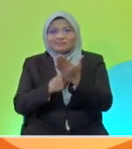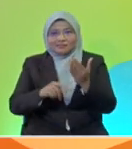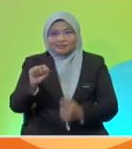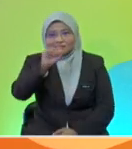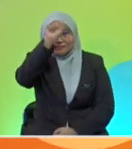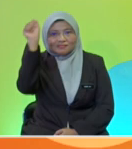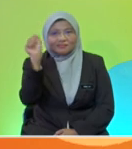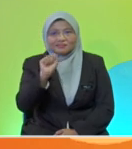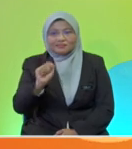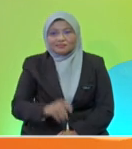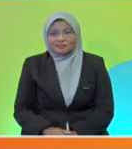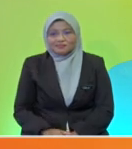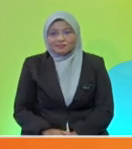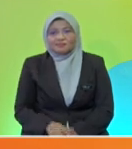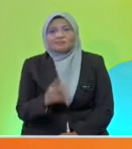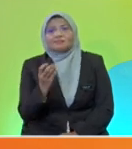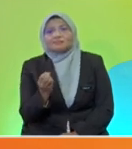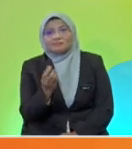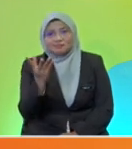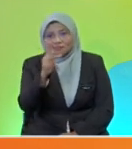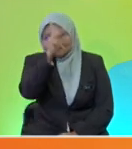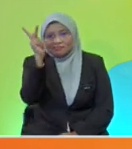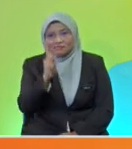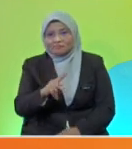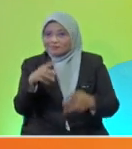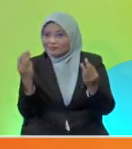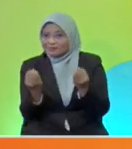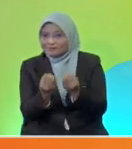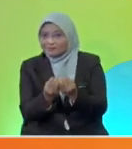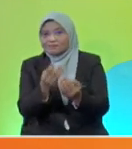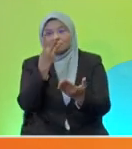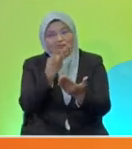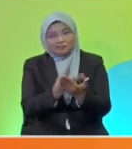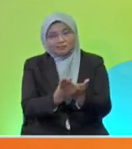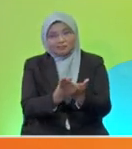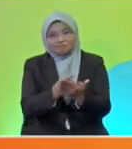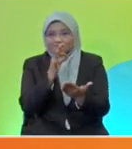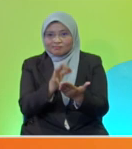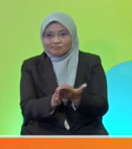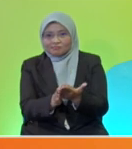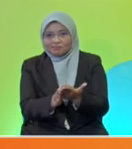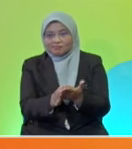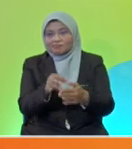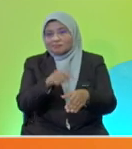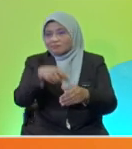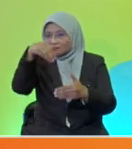Berapakah jumlah duit sealing di dalam tabung itu nah tulis jawaban kamu